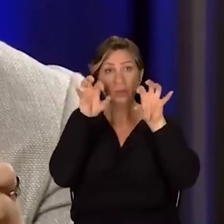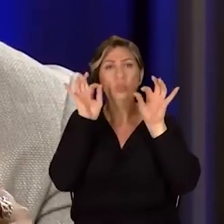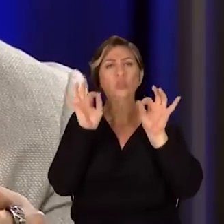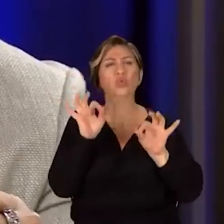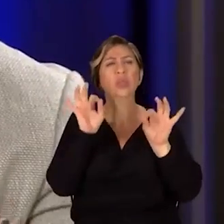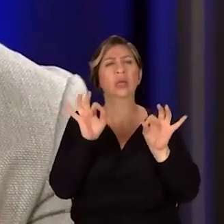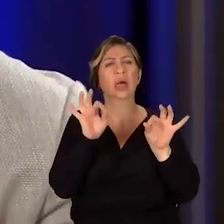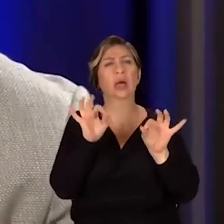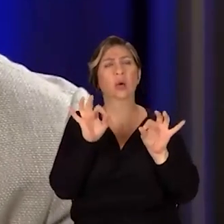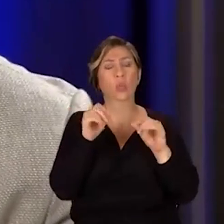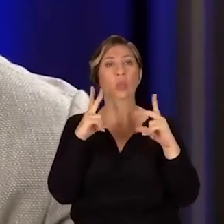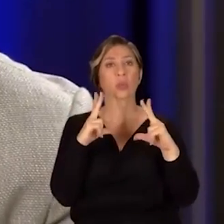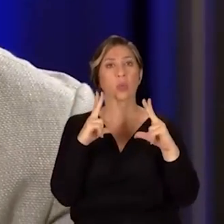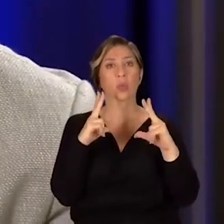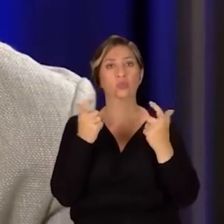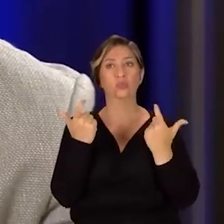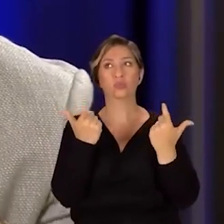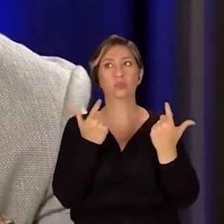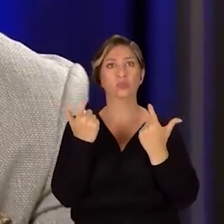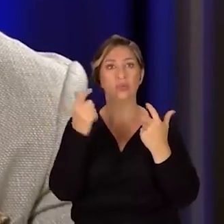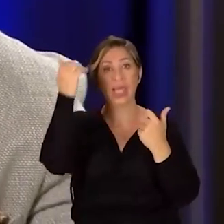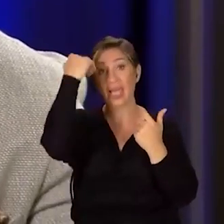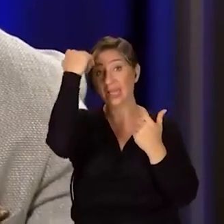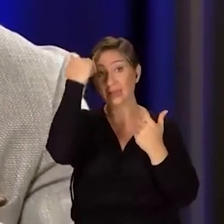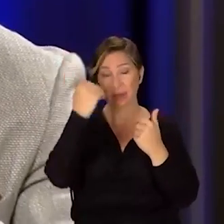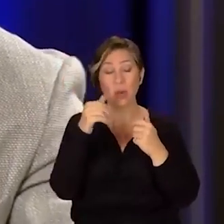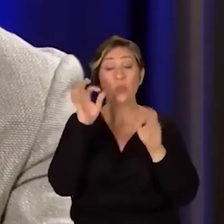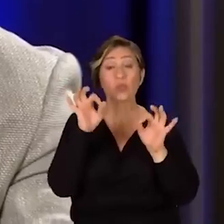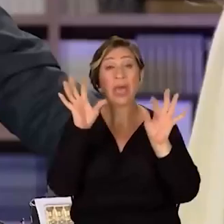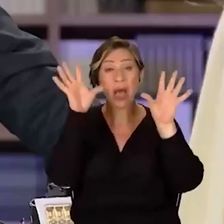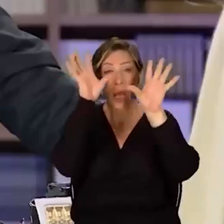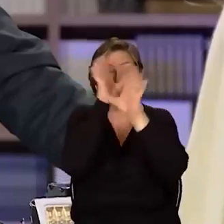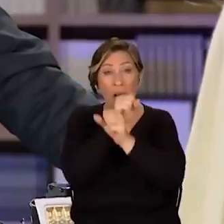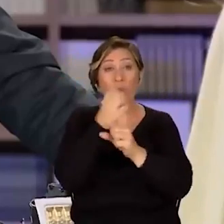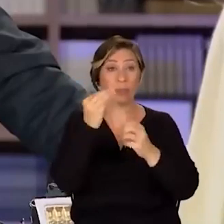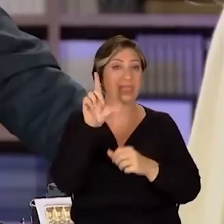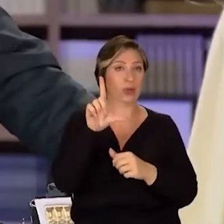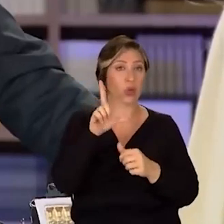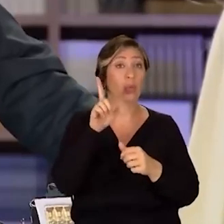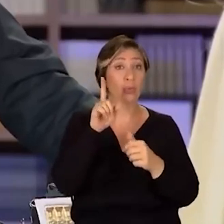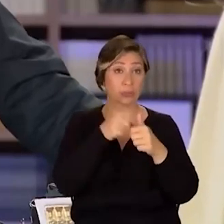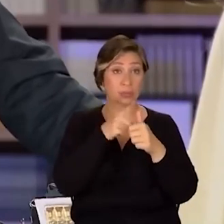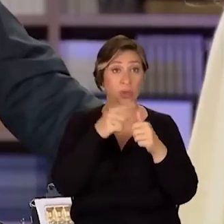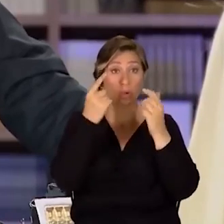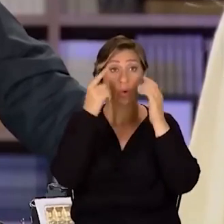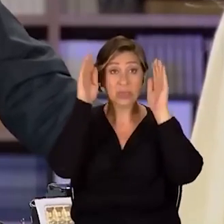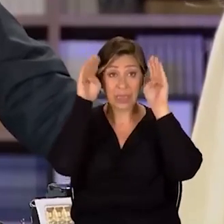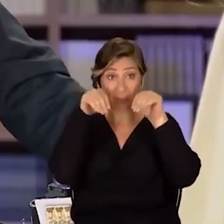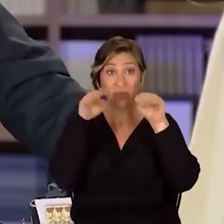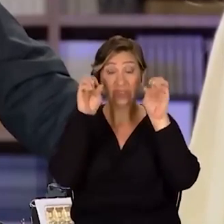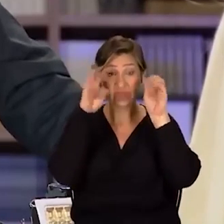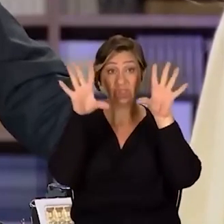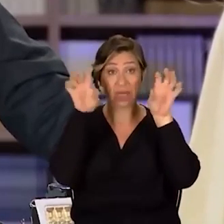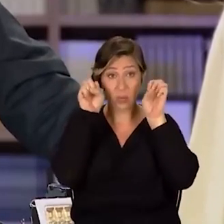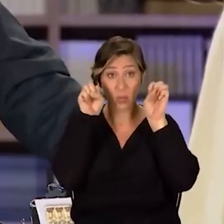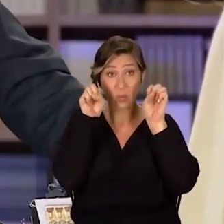yapıyor, uyanıyor. Mutlaka karanlıkta olması gerekiyor bu bir. Ama göz kapalı olduğu halde ışık alıyor.